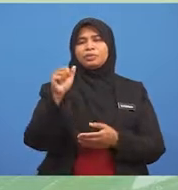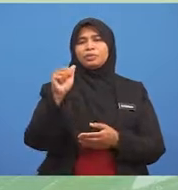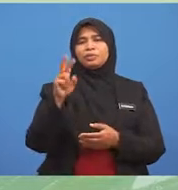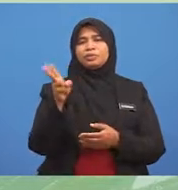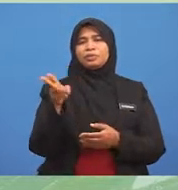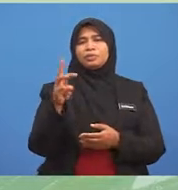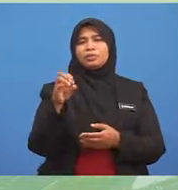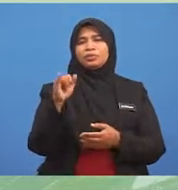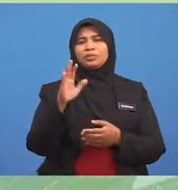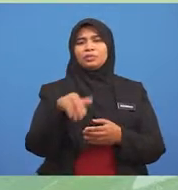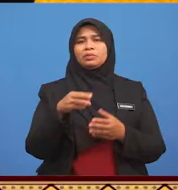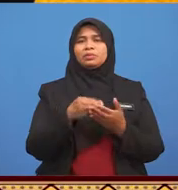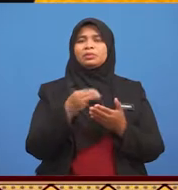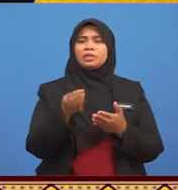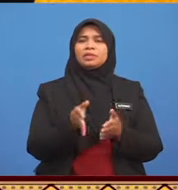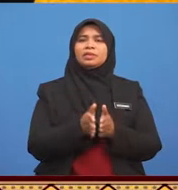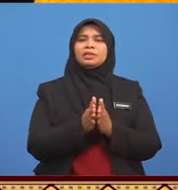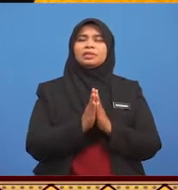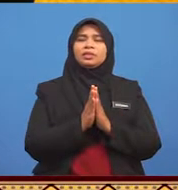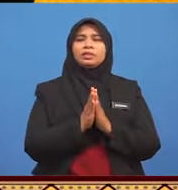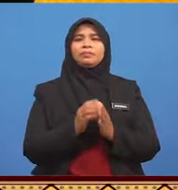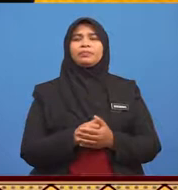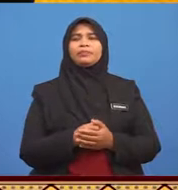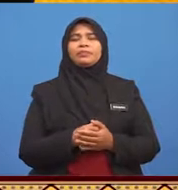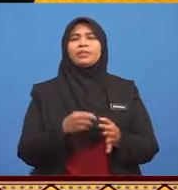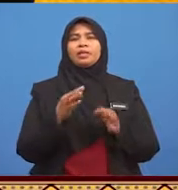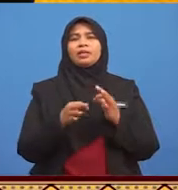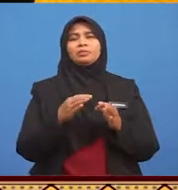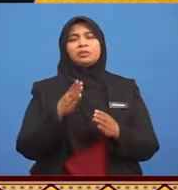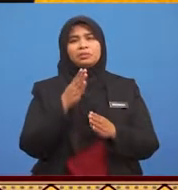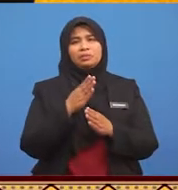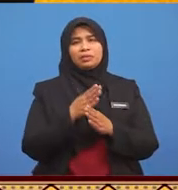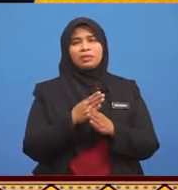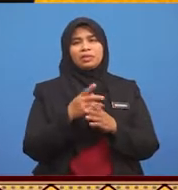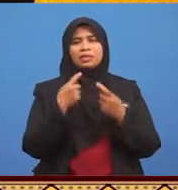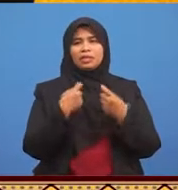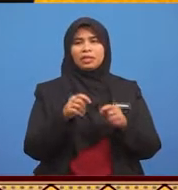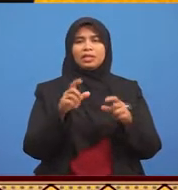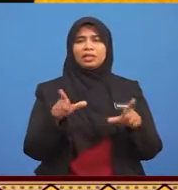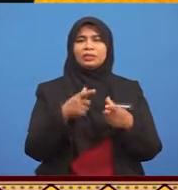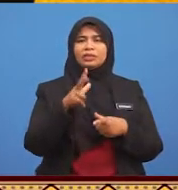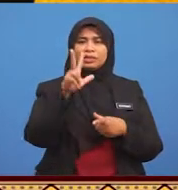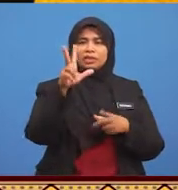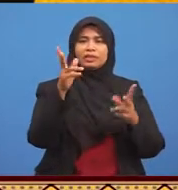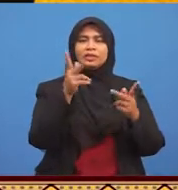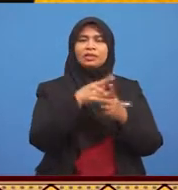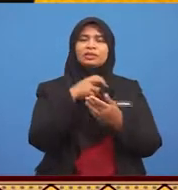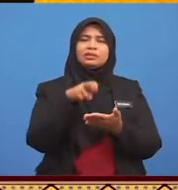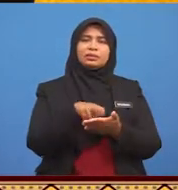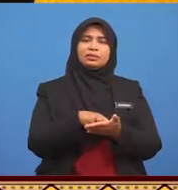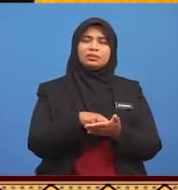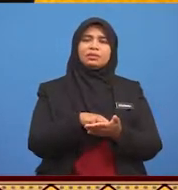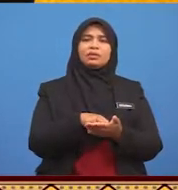sebelum memberi salam. Jadi, walaupun sebenarnya dia telah melakukan 3 kali